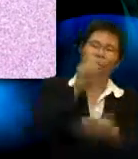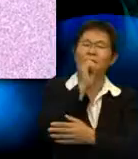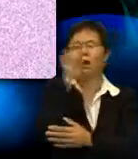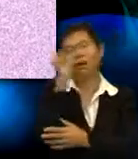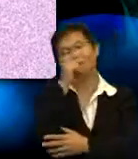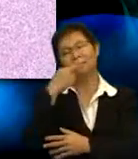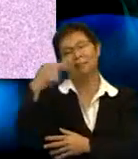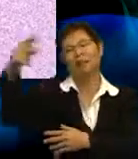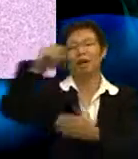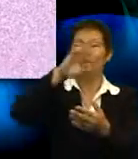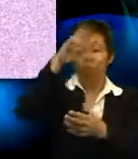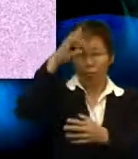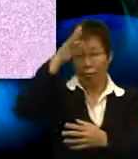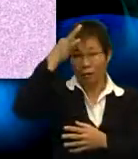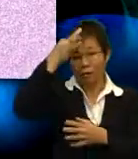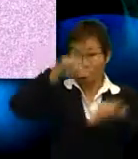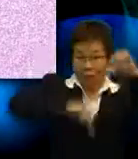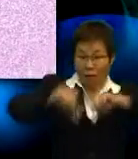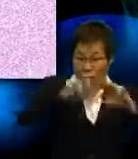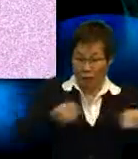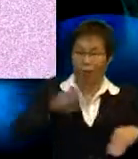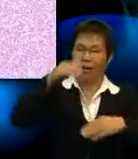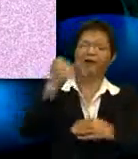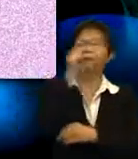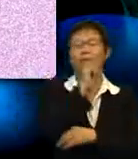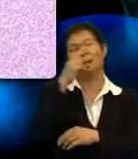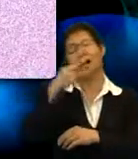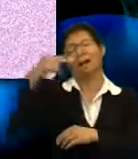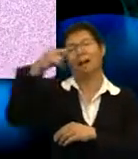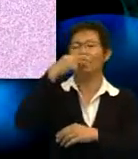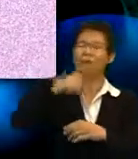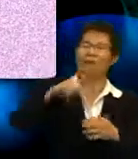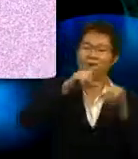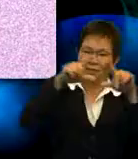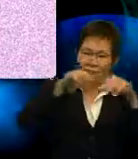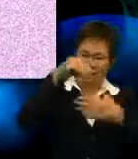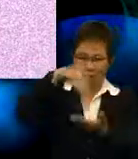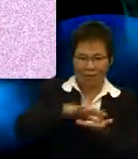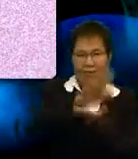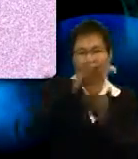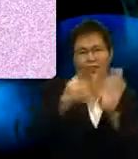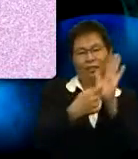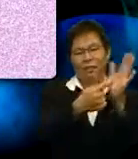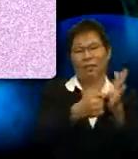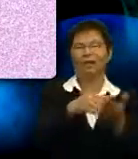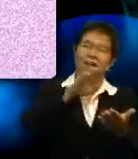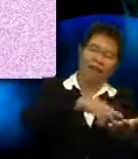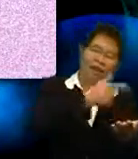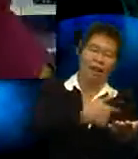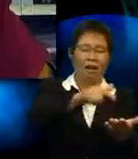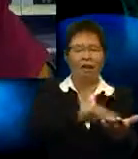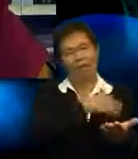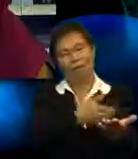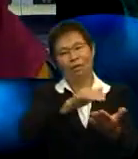sains. Murid-murid akan menyanyi mengikut slide yang ditayangkan. Melodi lagu pula dipilih dari